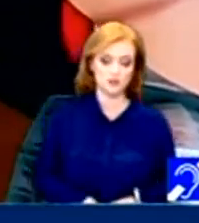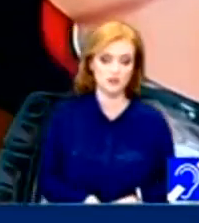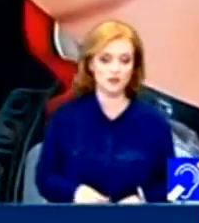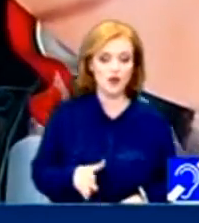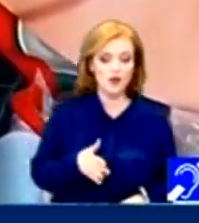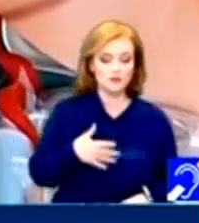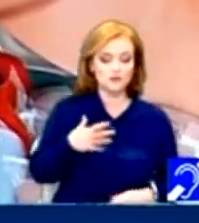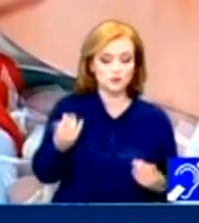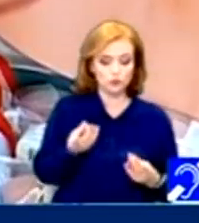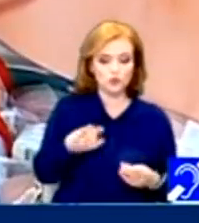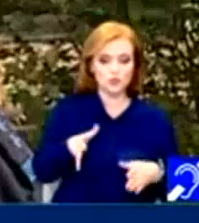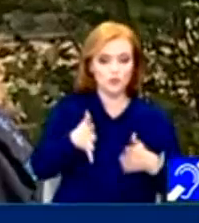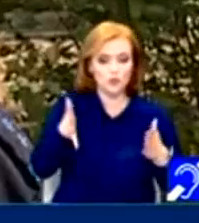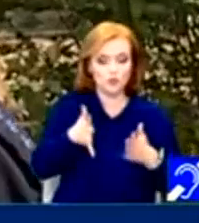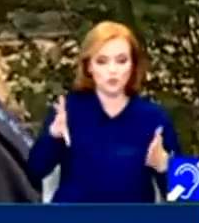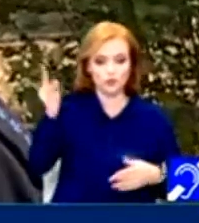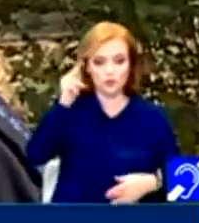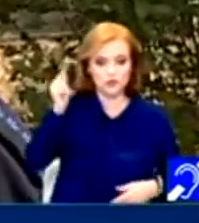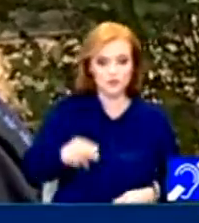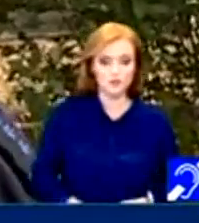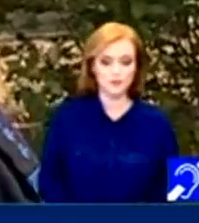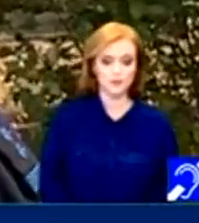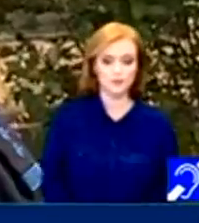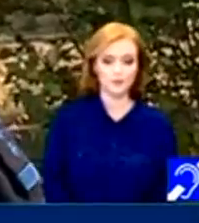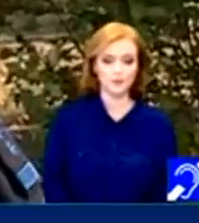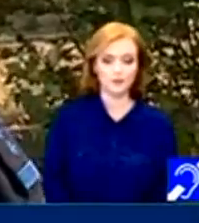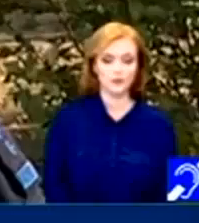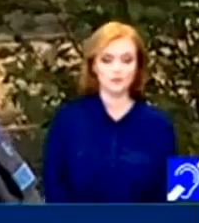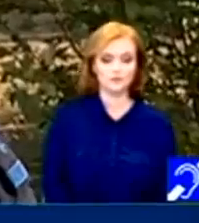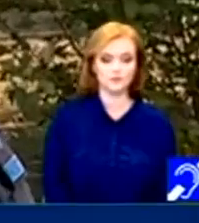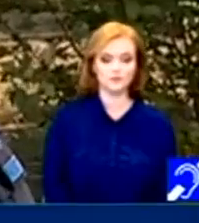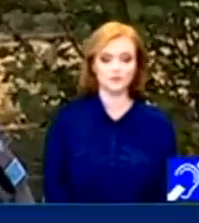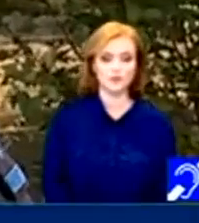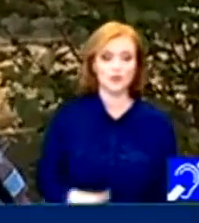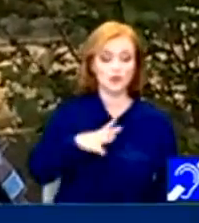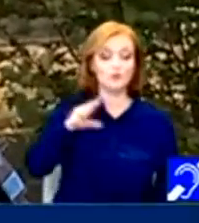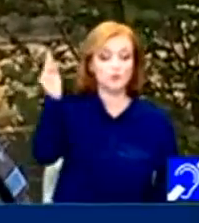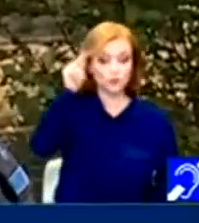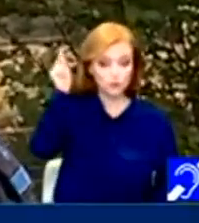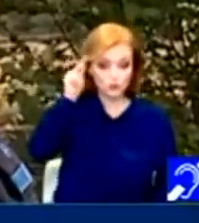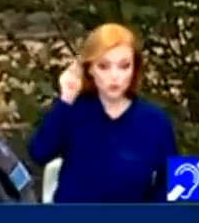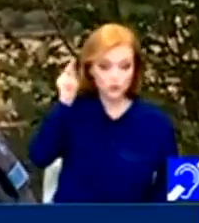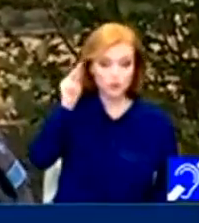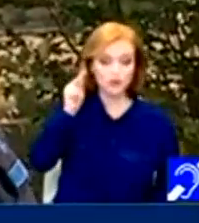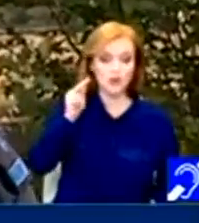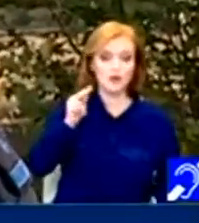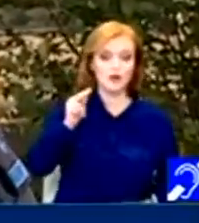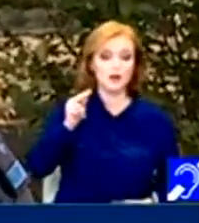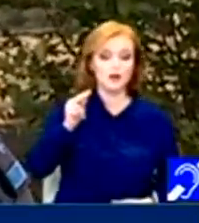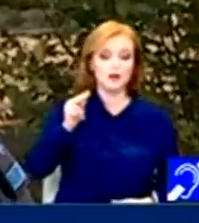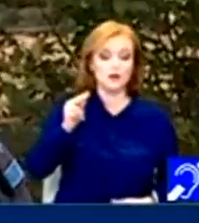și nu au știut cum să procedeze. Au fost petrecute exerciții anume de simulare